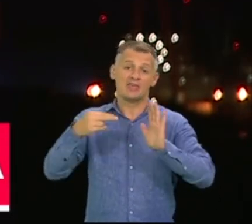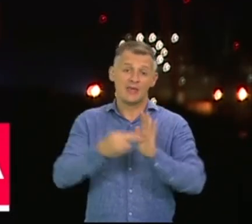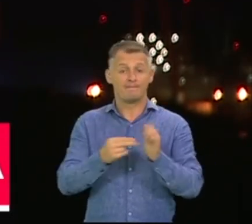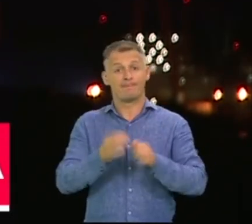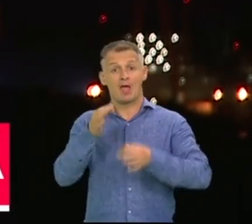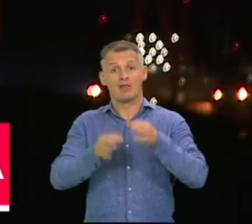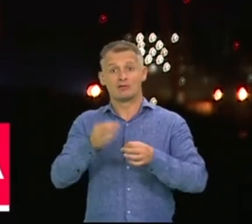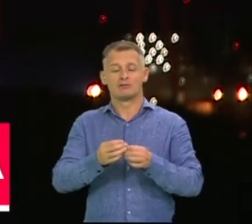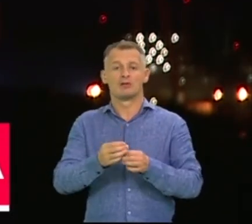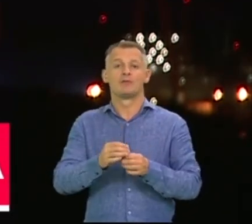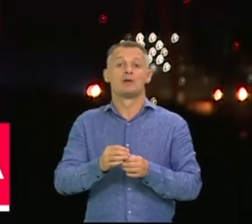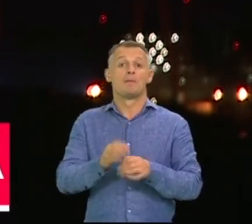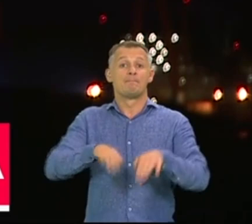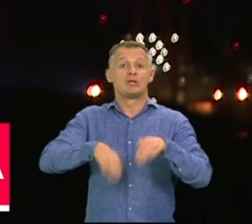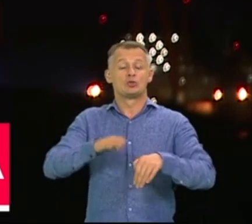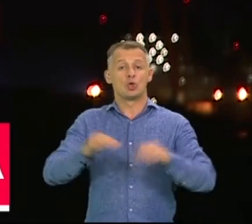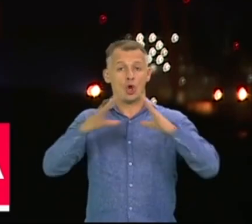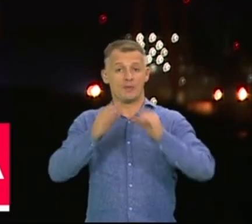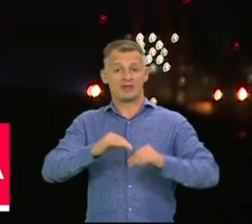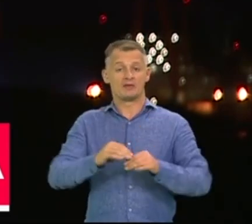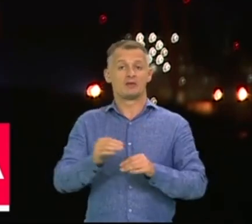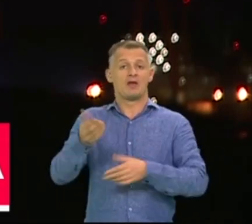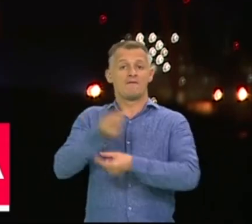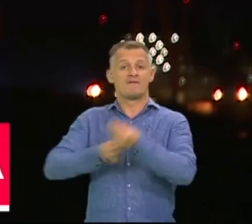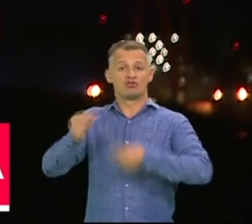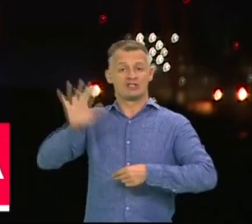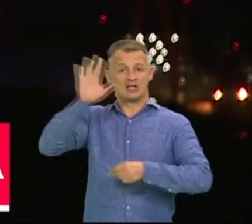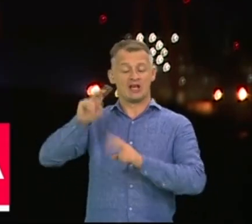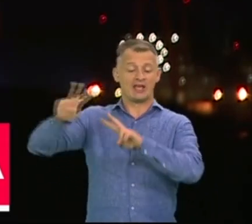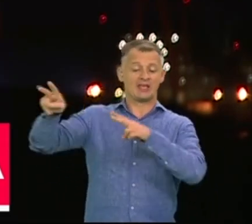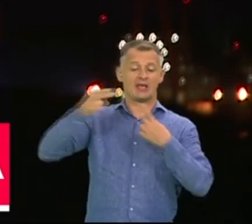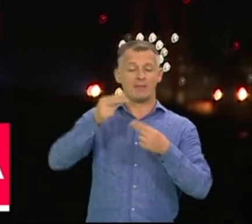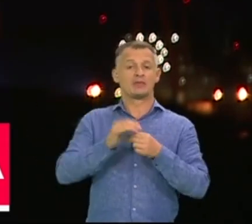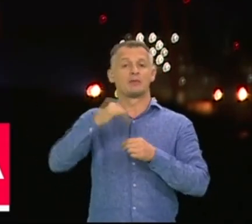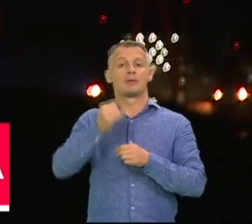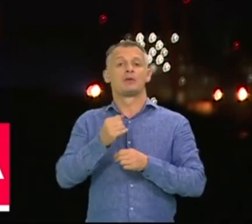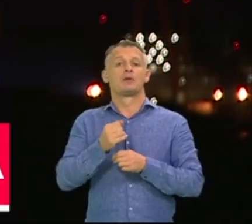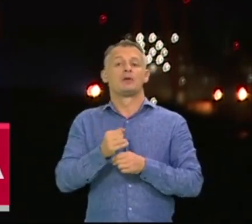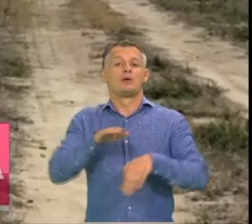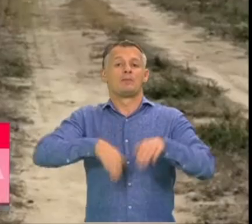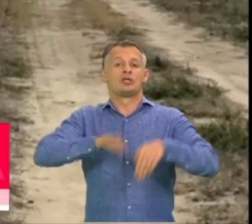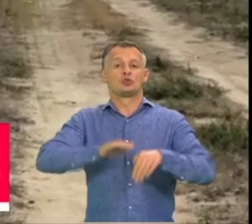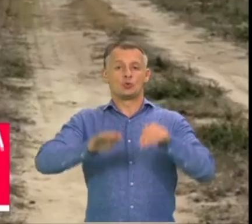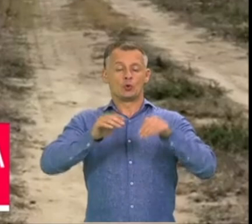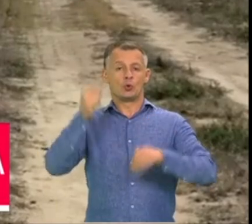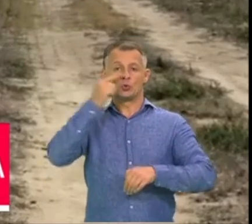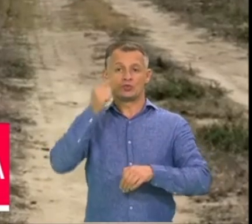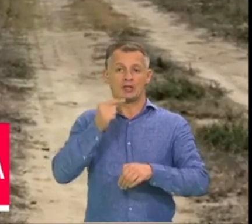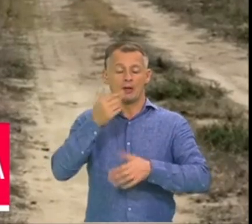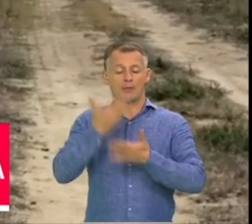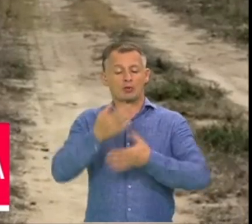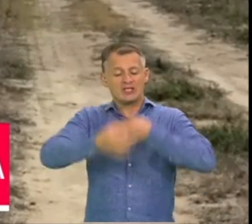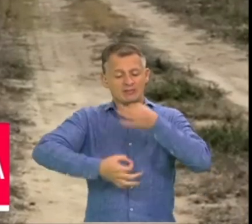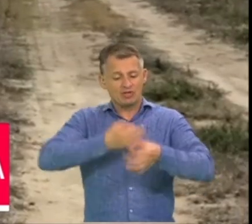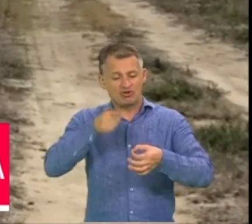timp, ministrul român de externe l-a convocat la București pe șeful misiunii diplomatice a Rusiei pentru a-i cere explicații legate de acest al